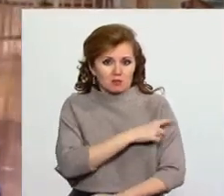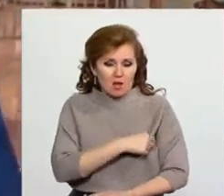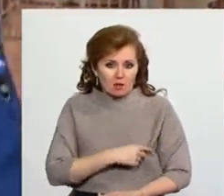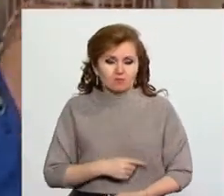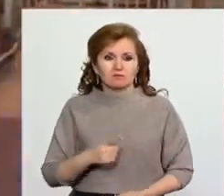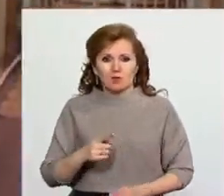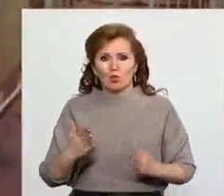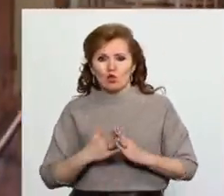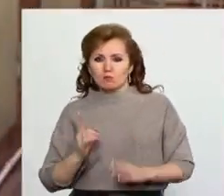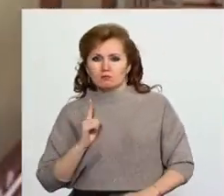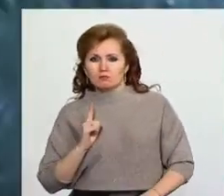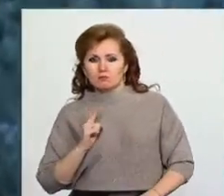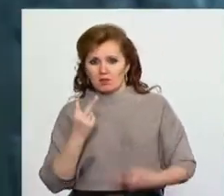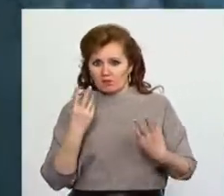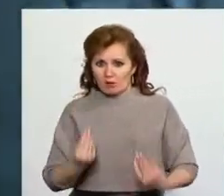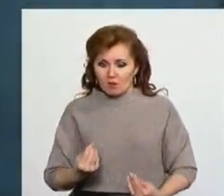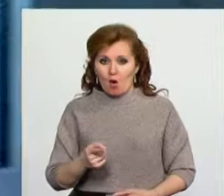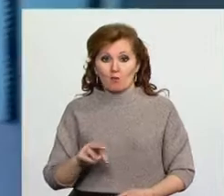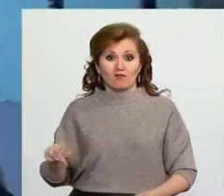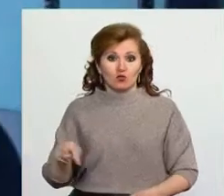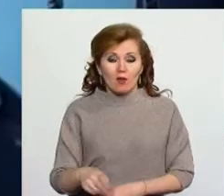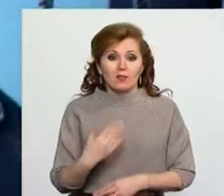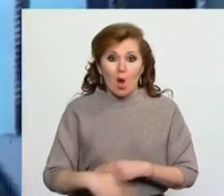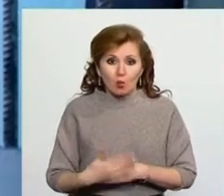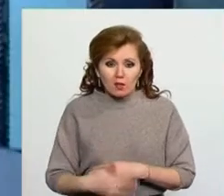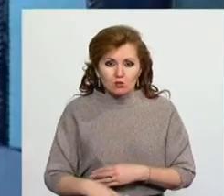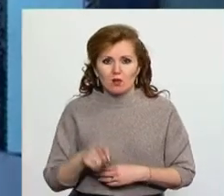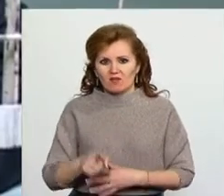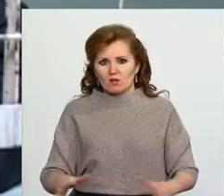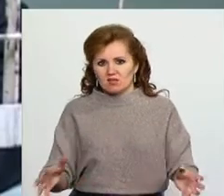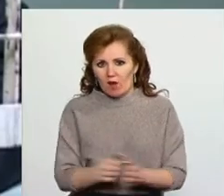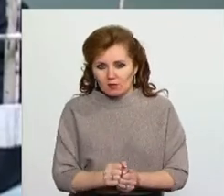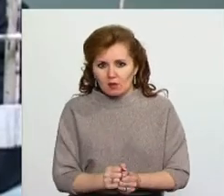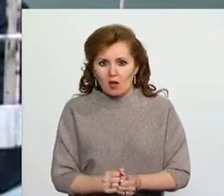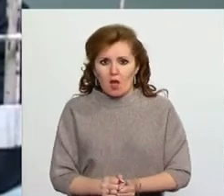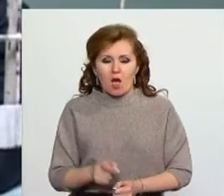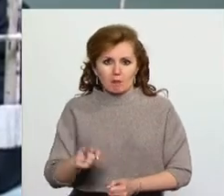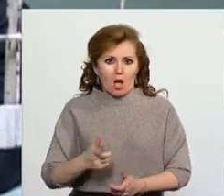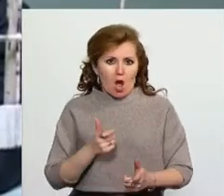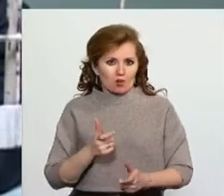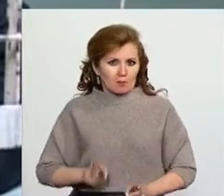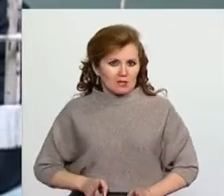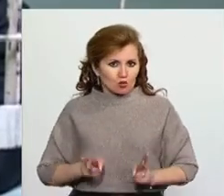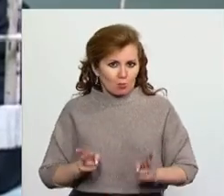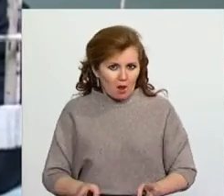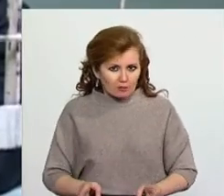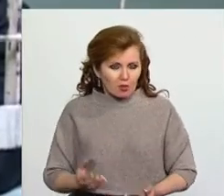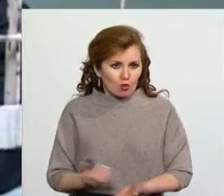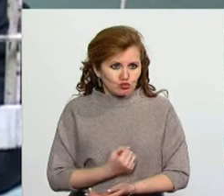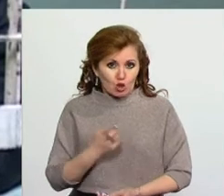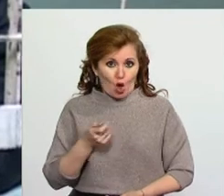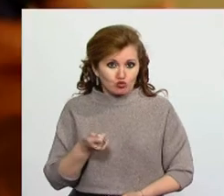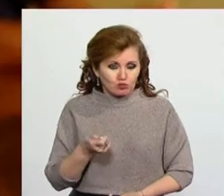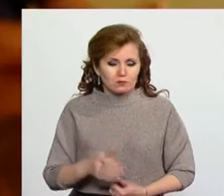дома длилась 2 дня. Когда он, наконец, вышел на улицу, его схватили, а при нем орудие преступления. Конечно, человек,